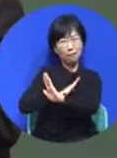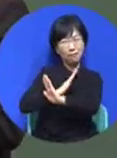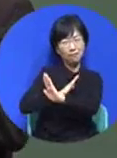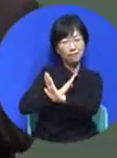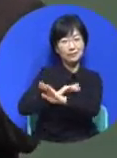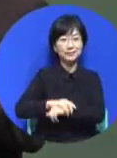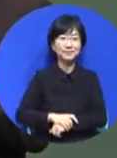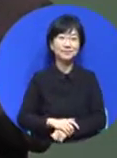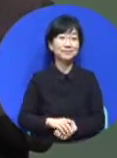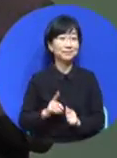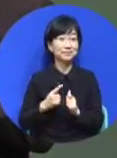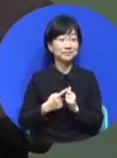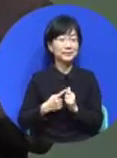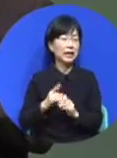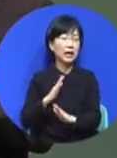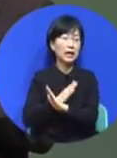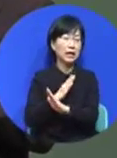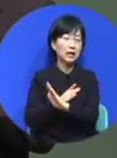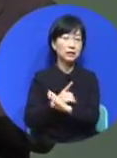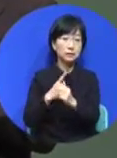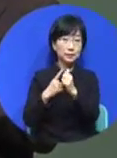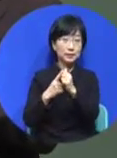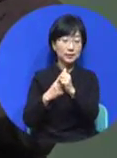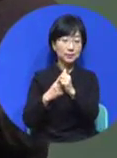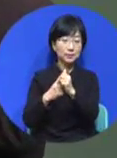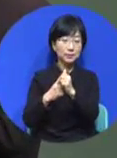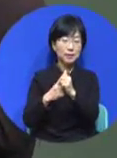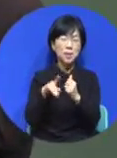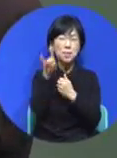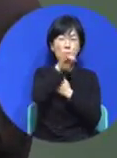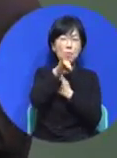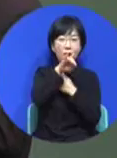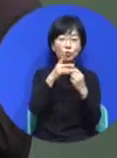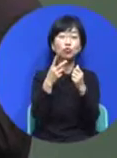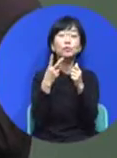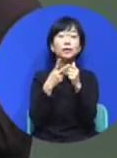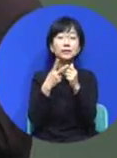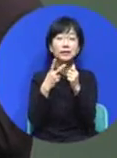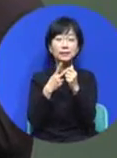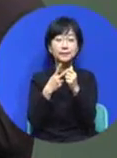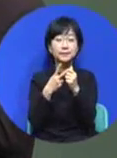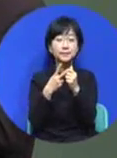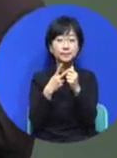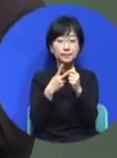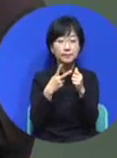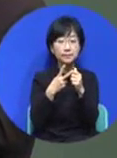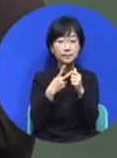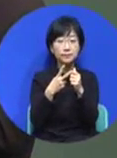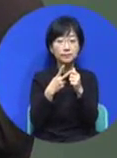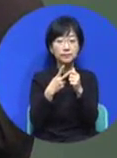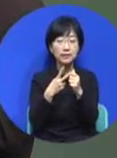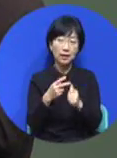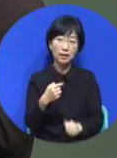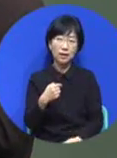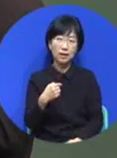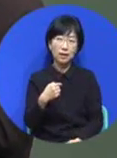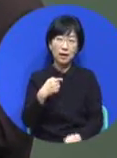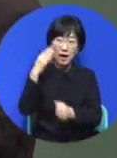So I can't. 첫 번째 이유라. That would be his first reason. 두 번째 이유 있대요. And what would be the second excuse? 나는